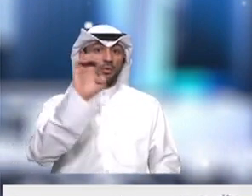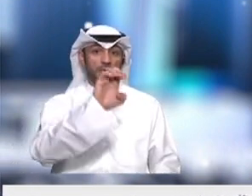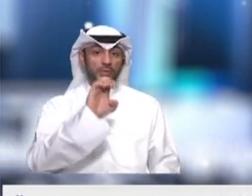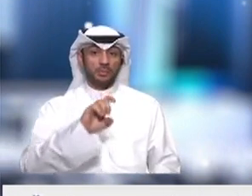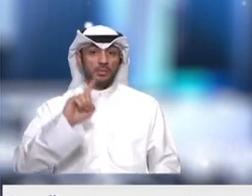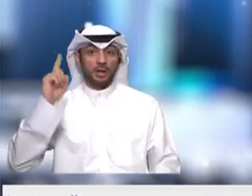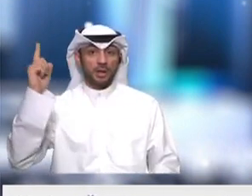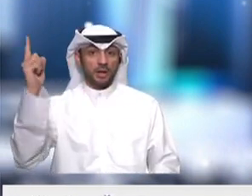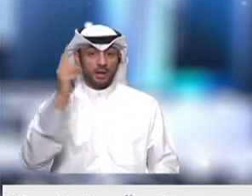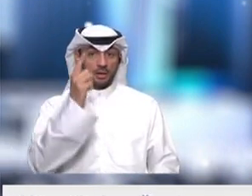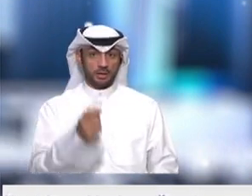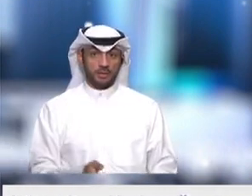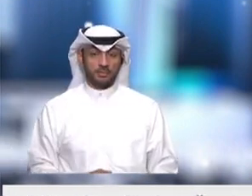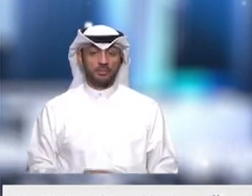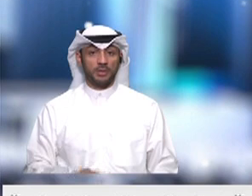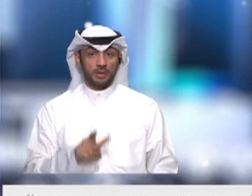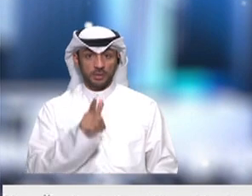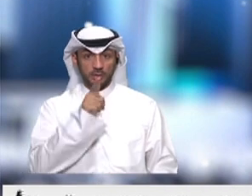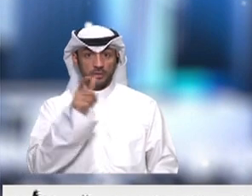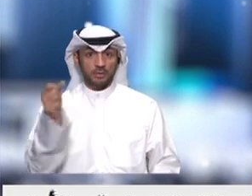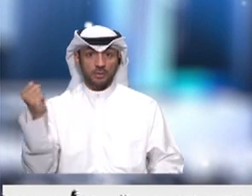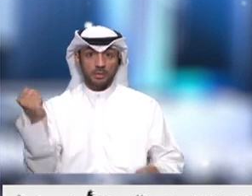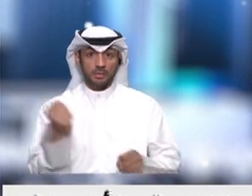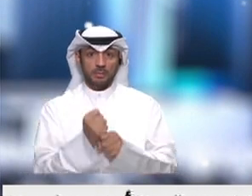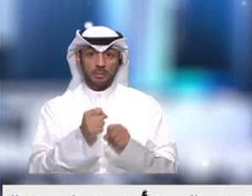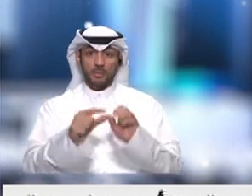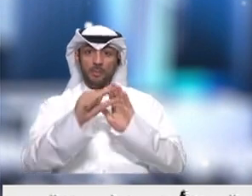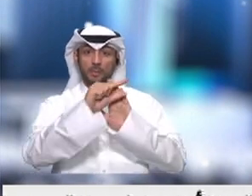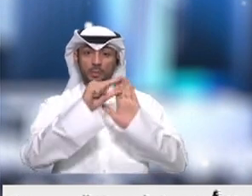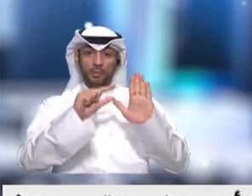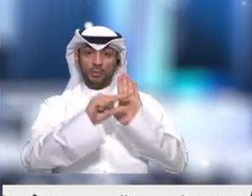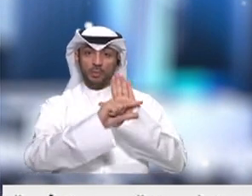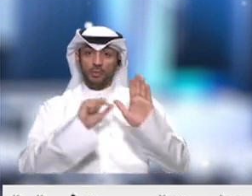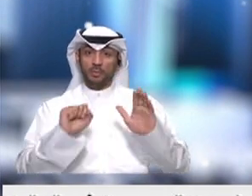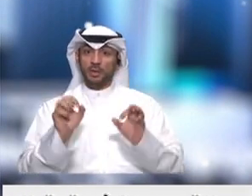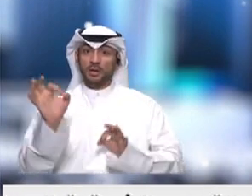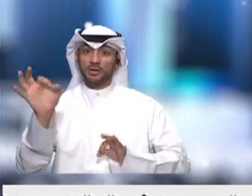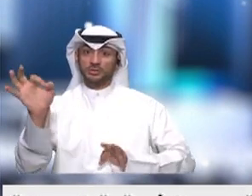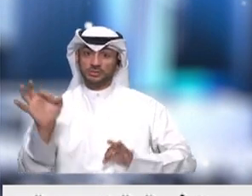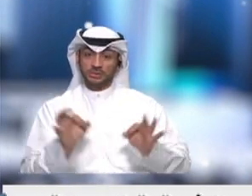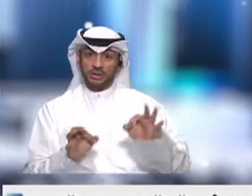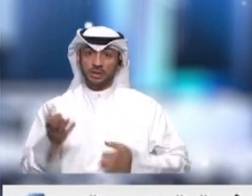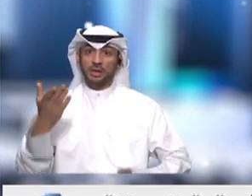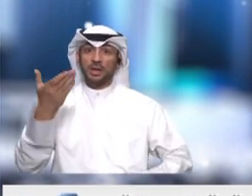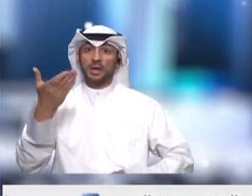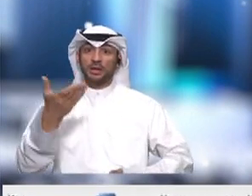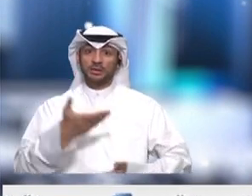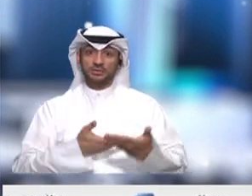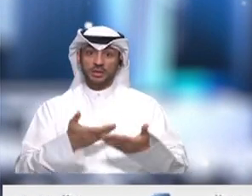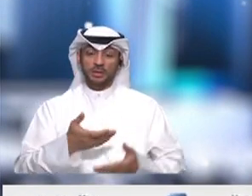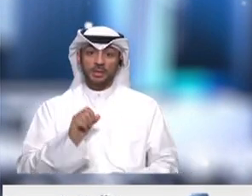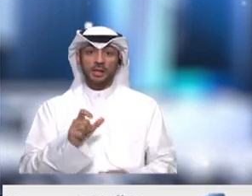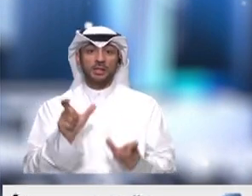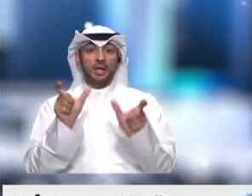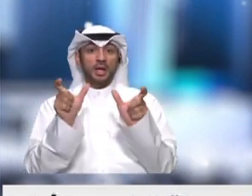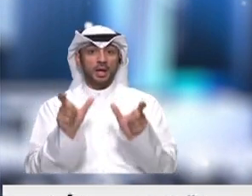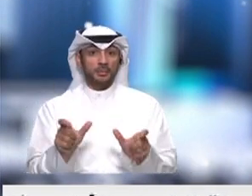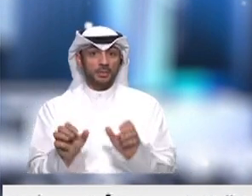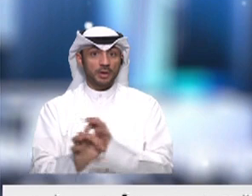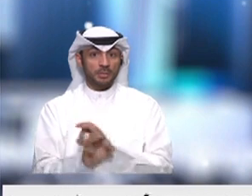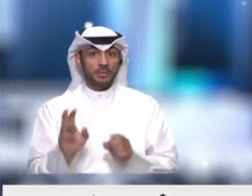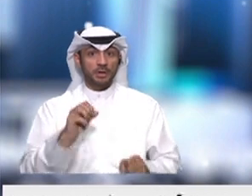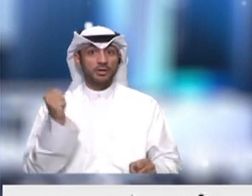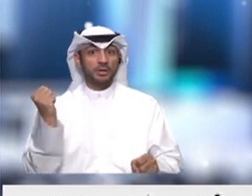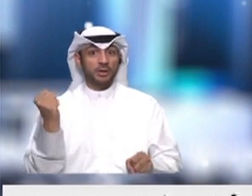أجمع، كما أنها ستتناول ملفات سياسية وأمنية واقتصادية، وستناقش تعزيز أطر